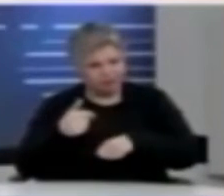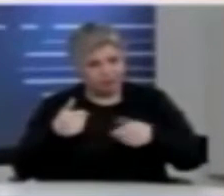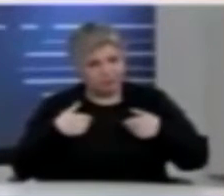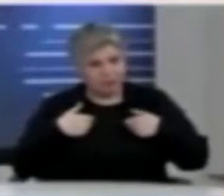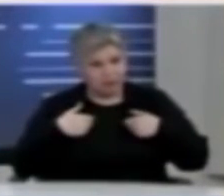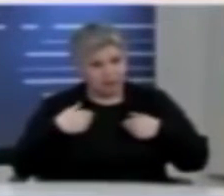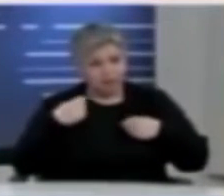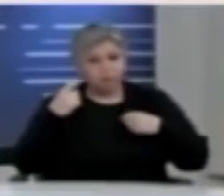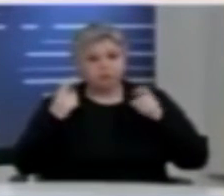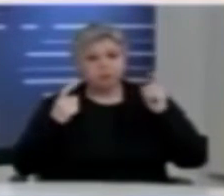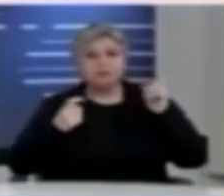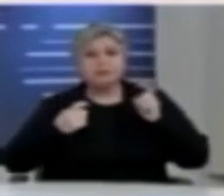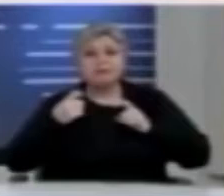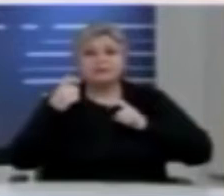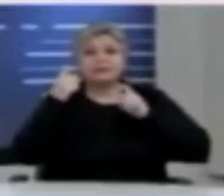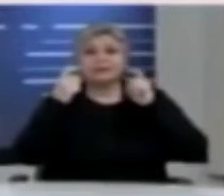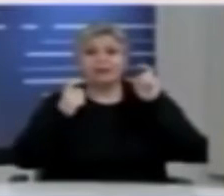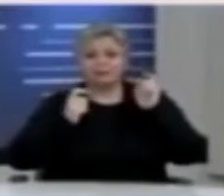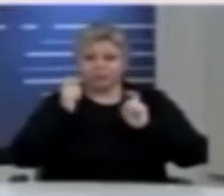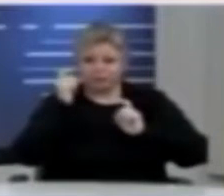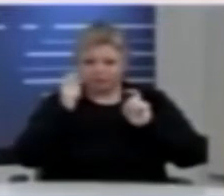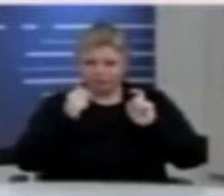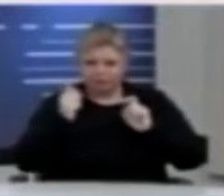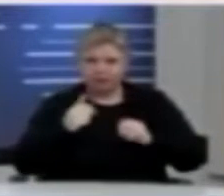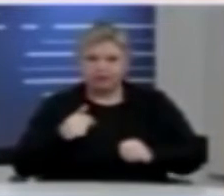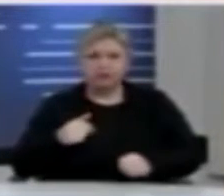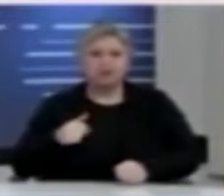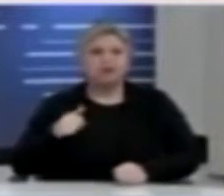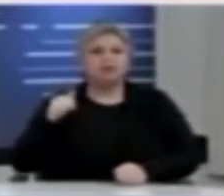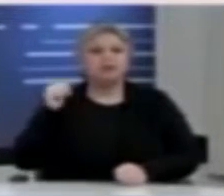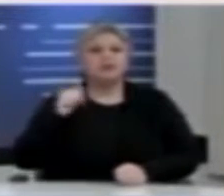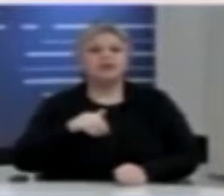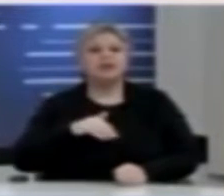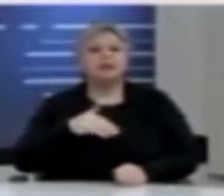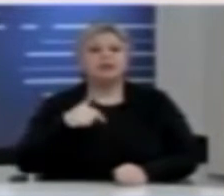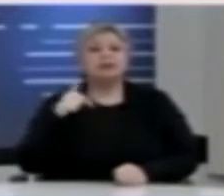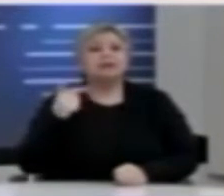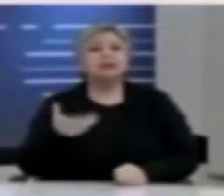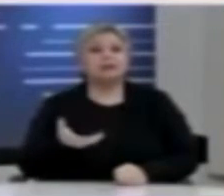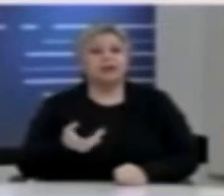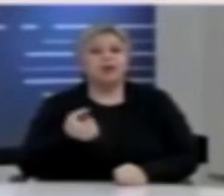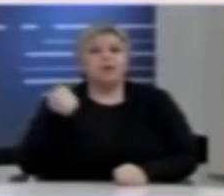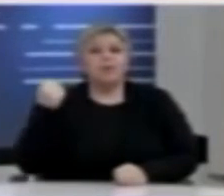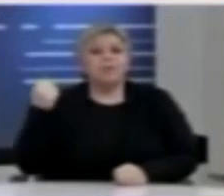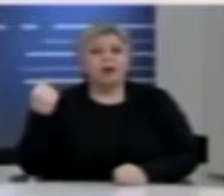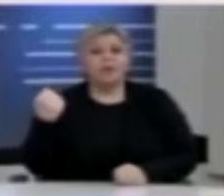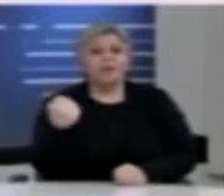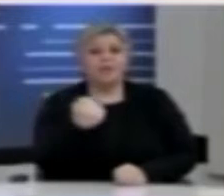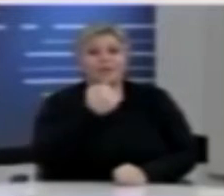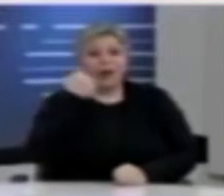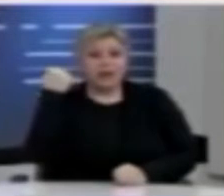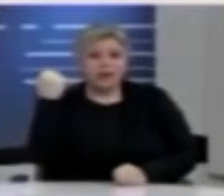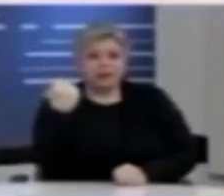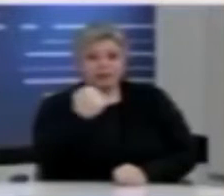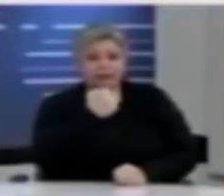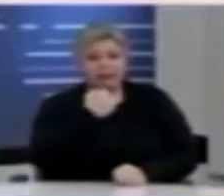Αναρωτιέμαι, λέω, τι σχέση μπορεί να έχουν ιδανική πρόθυμη ακροδεξιοί που σας